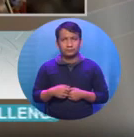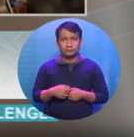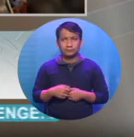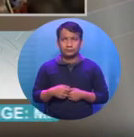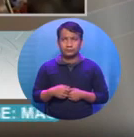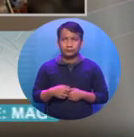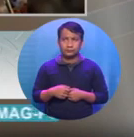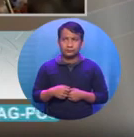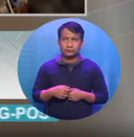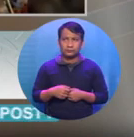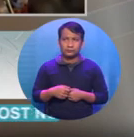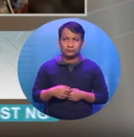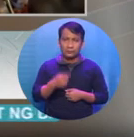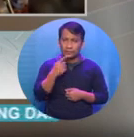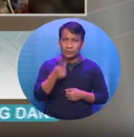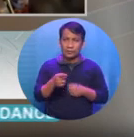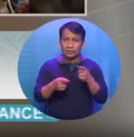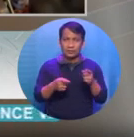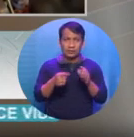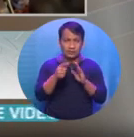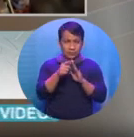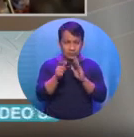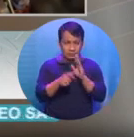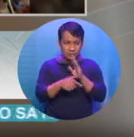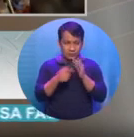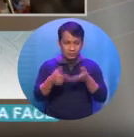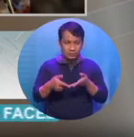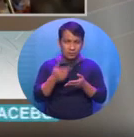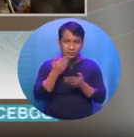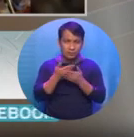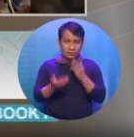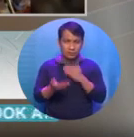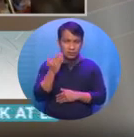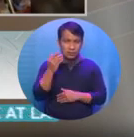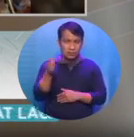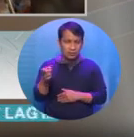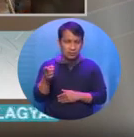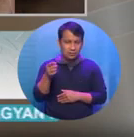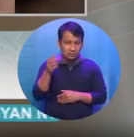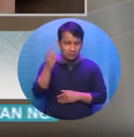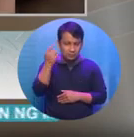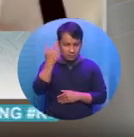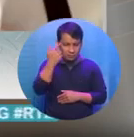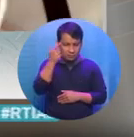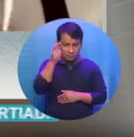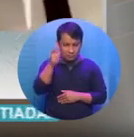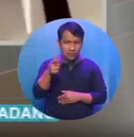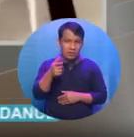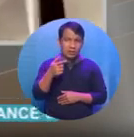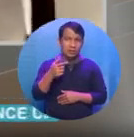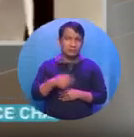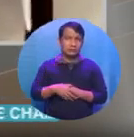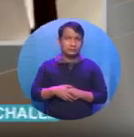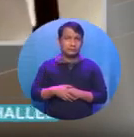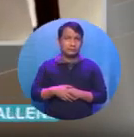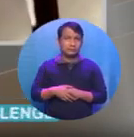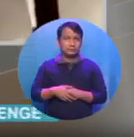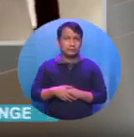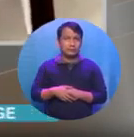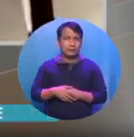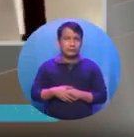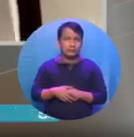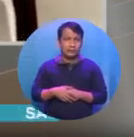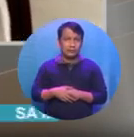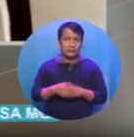Okay. Sa punto ito mga kausap sa Attorney Garrett Tungol. Attorney Garrett, magandang umaga sa iyo. Magandang umaga, Sir Rafi.